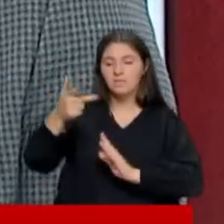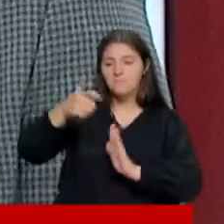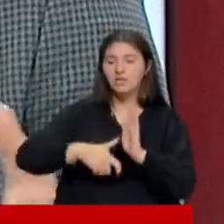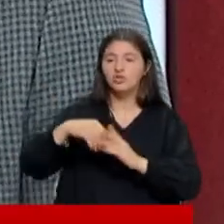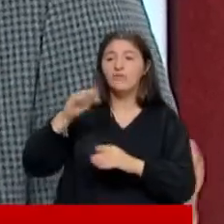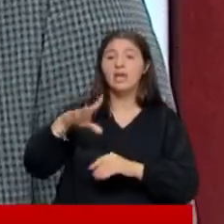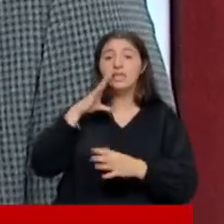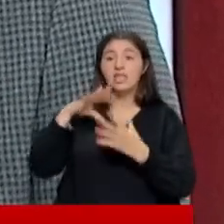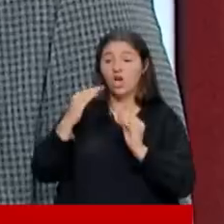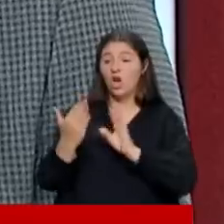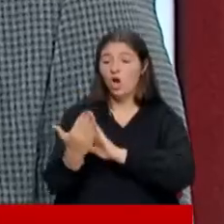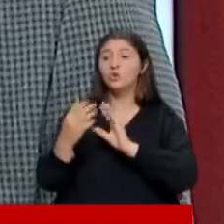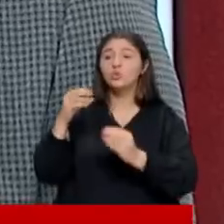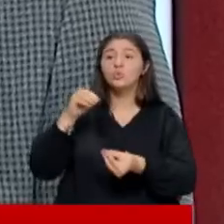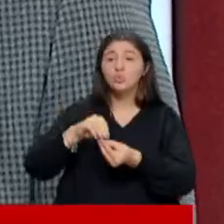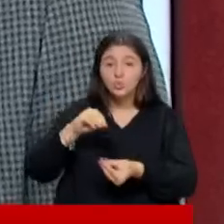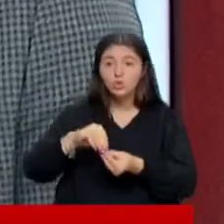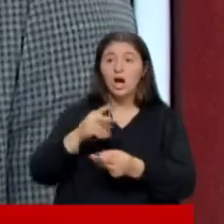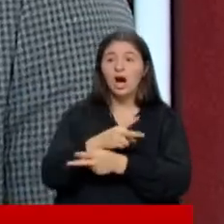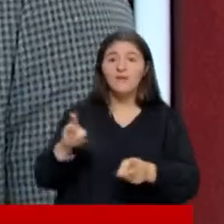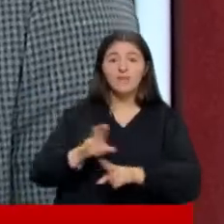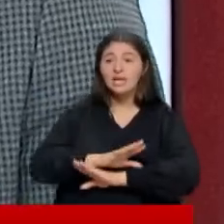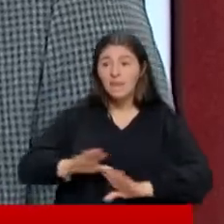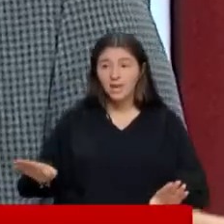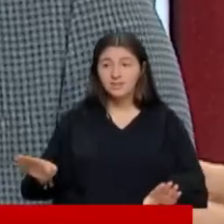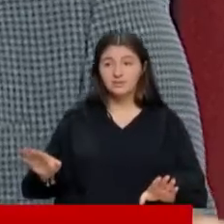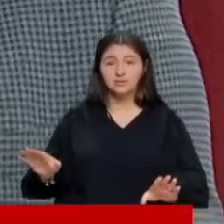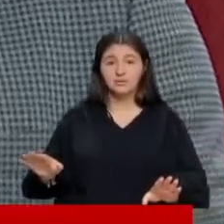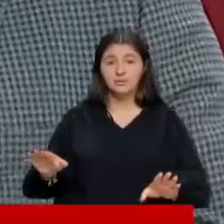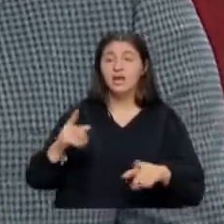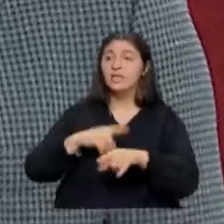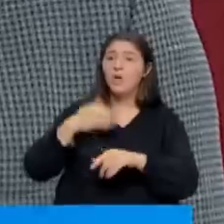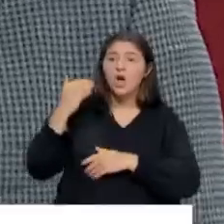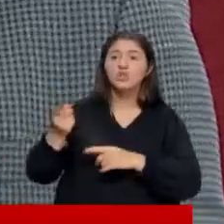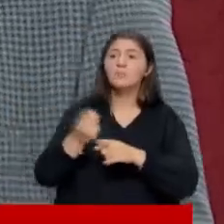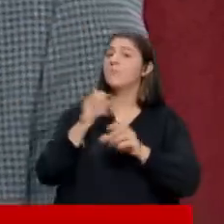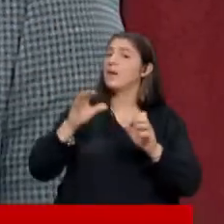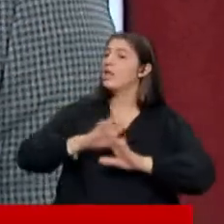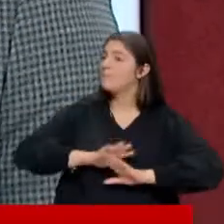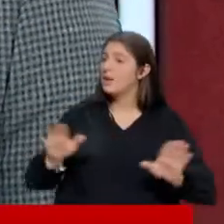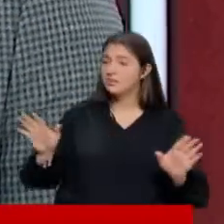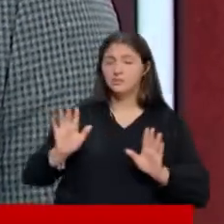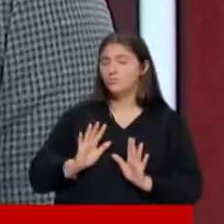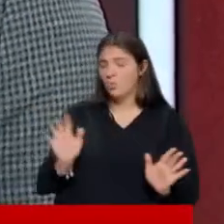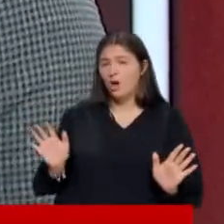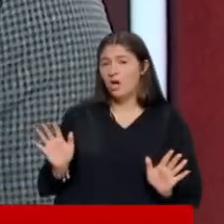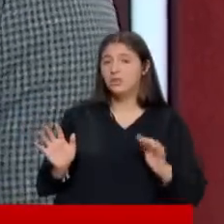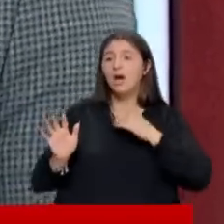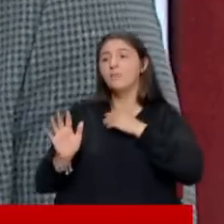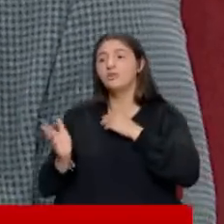insanlığa karşı suç affedilemez ya Yani zaman aşımına da bırakılmaz vesaire